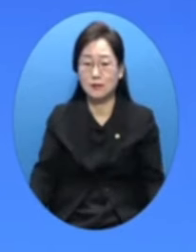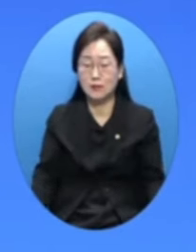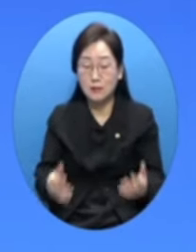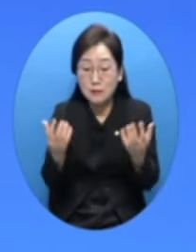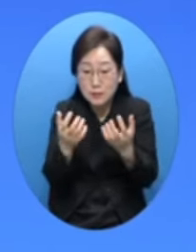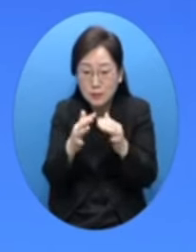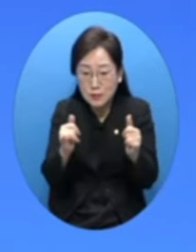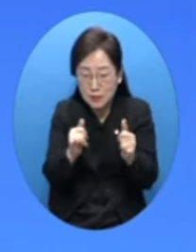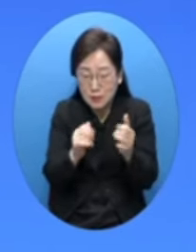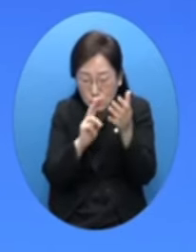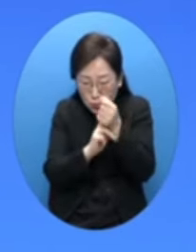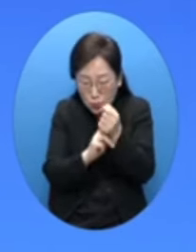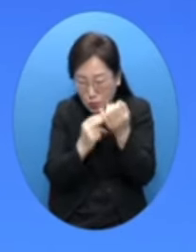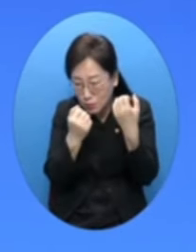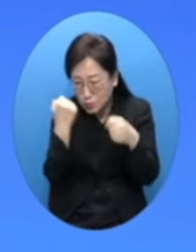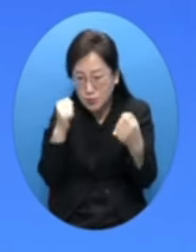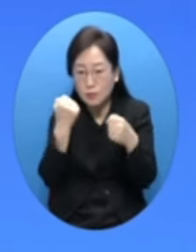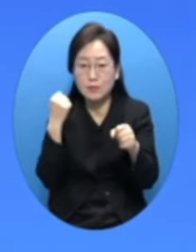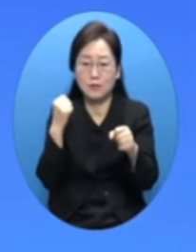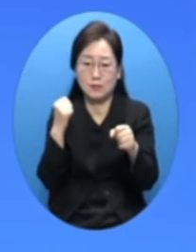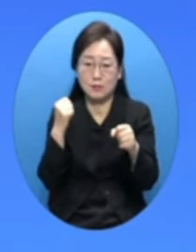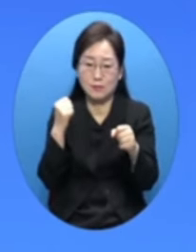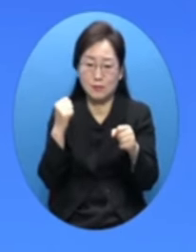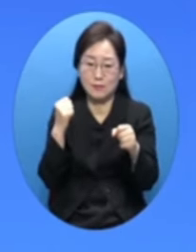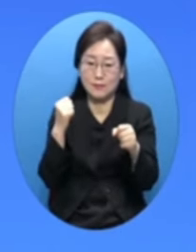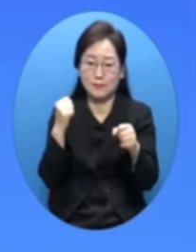숨어서 피해서